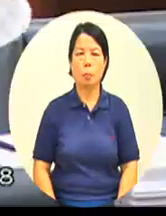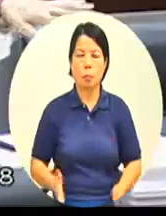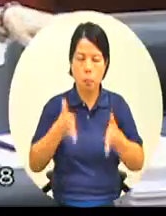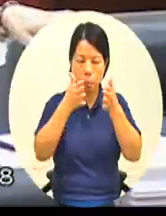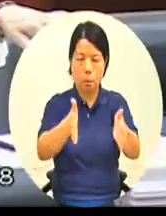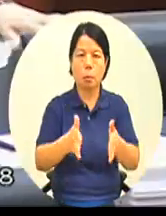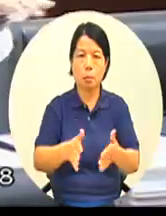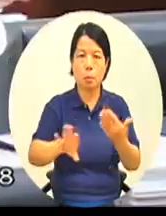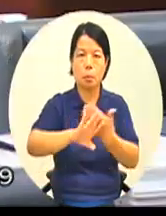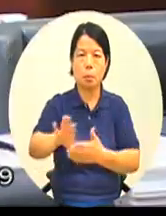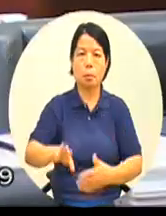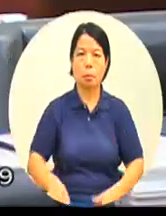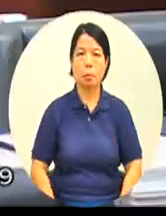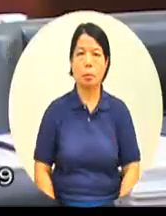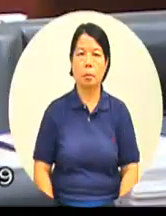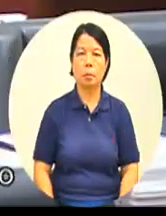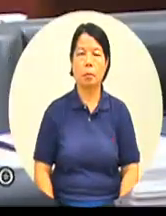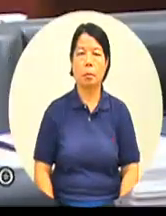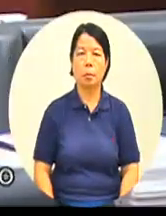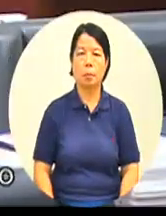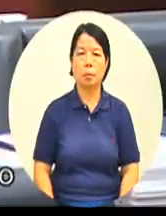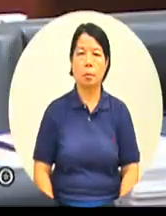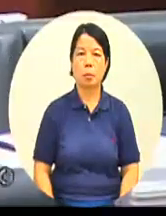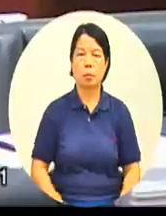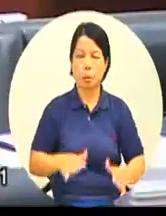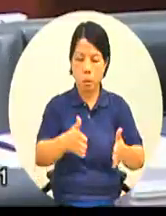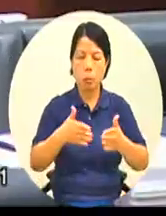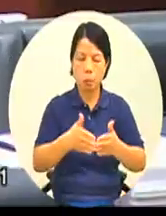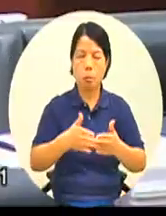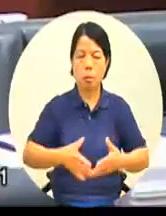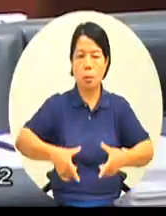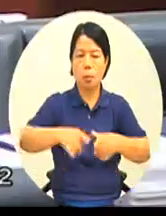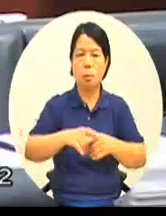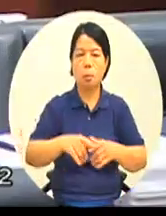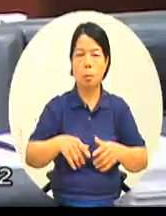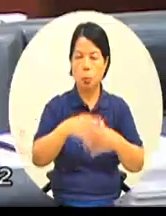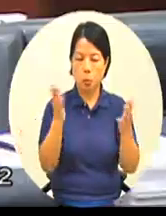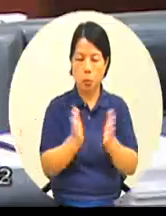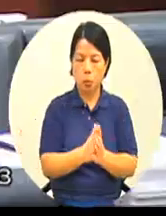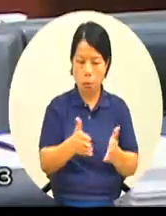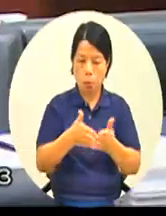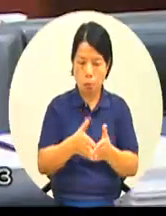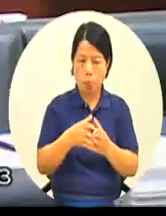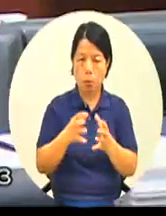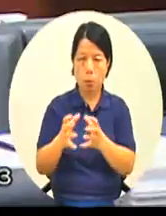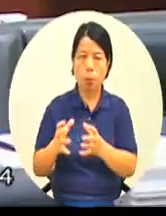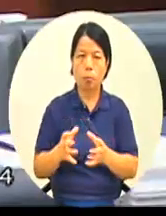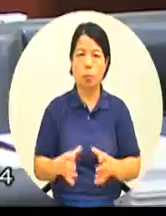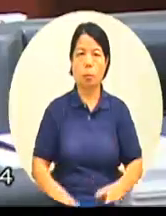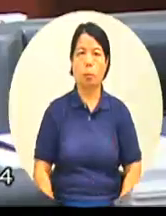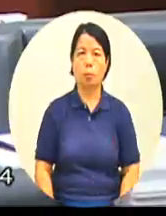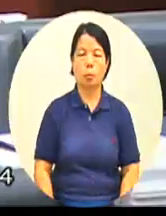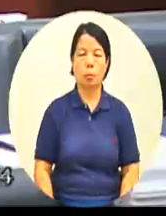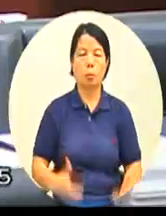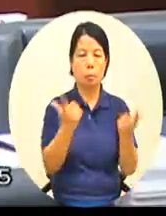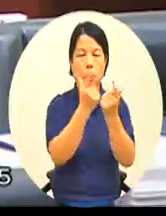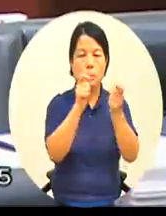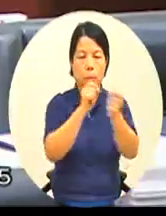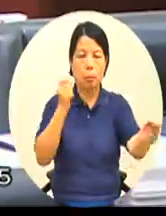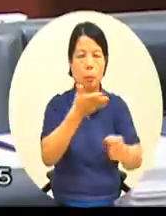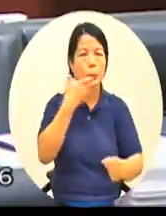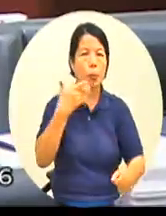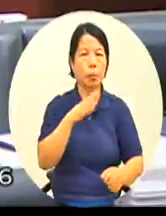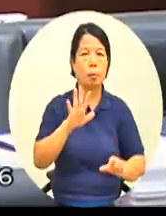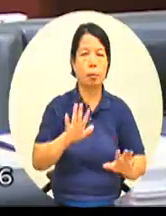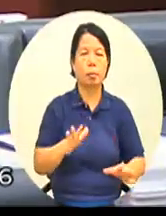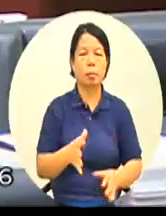其他的嘛？其他目前现有的， 对， 要把它 upgrade 到更好的一个设施里面嘛？ 对，就是 北长青目前都。